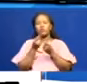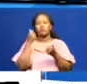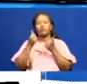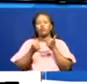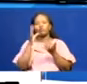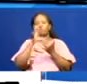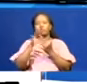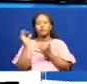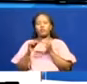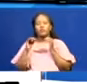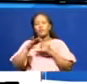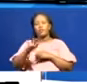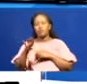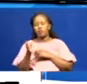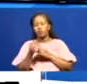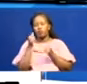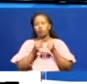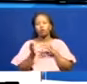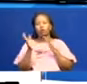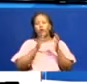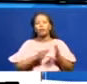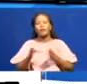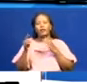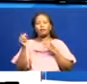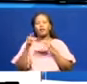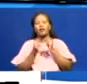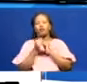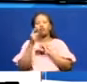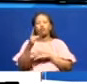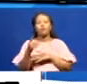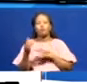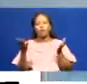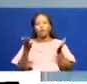kaunti itakayoandaliwa mwezi Novemba mjini Mombasa.